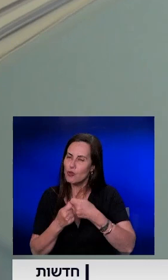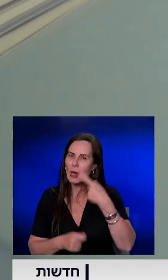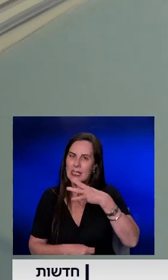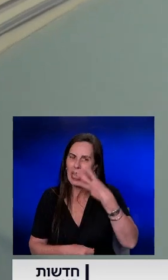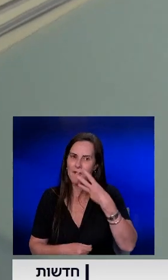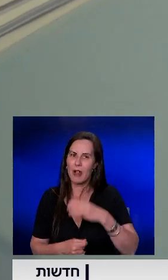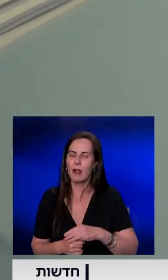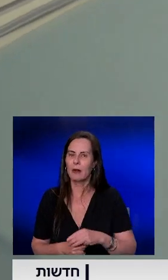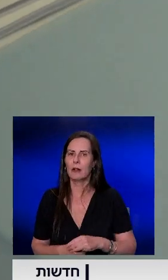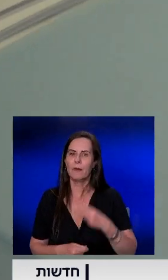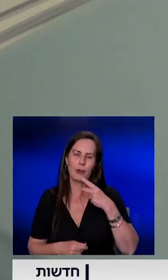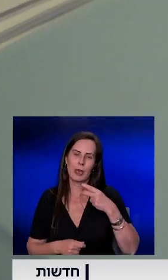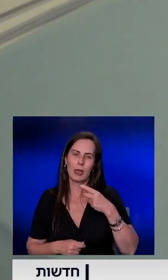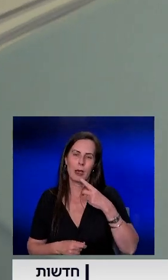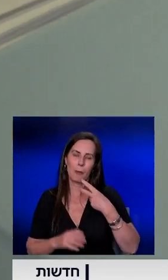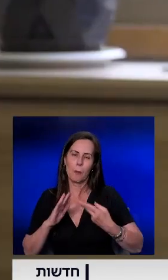ותקינות פוליטית.